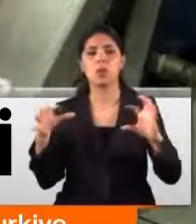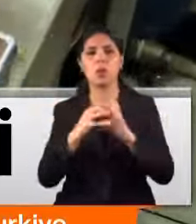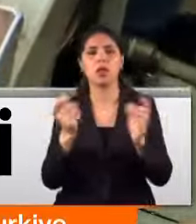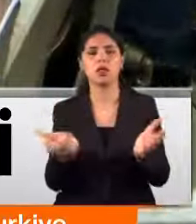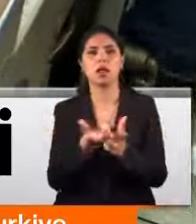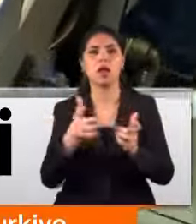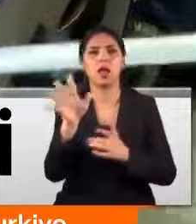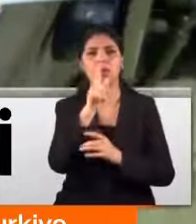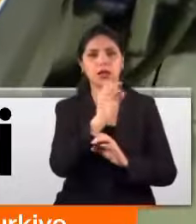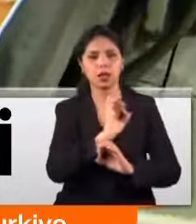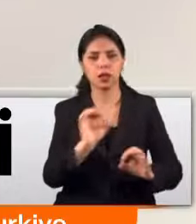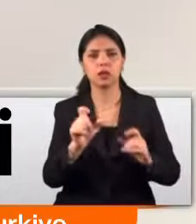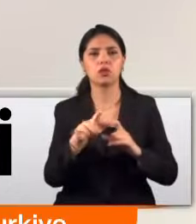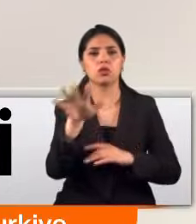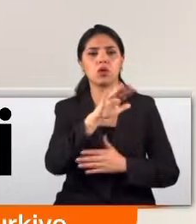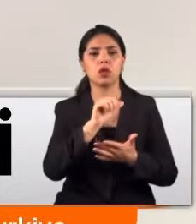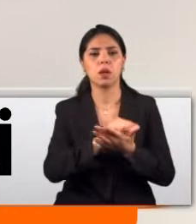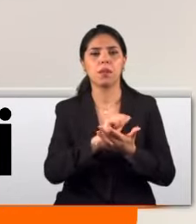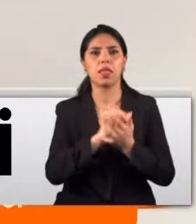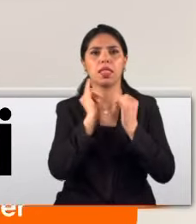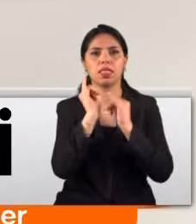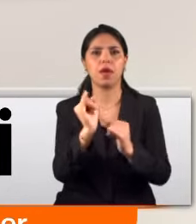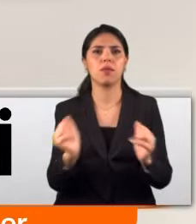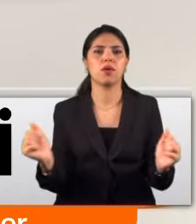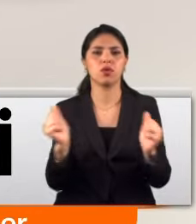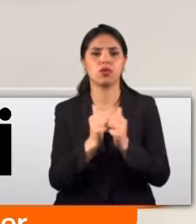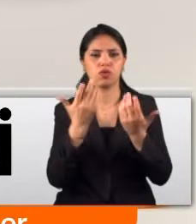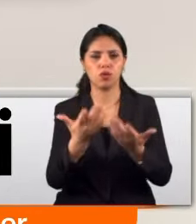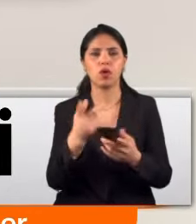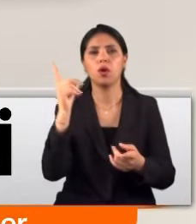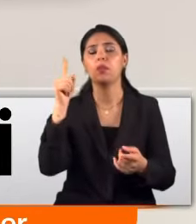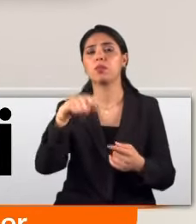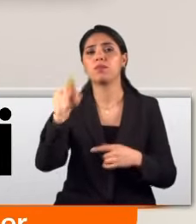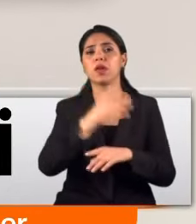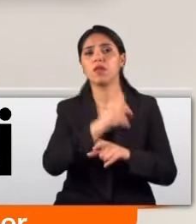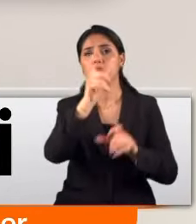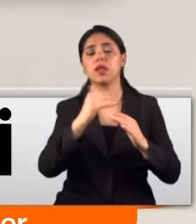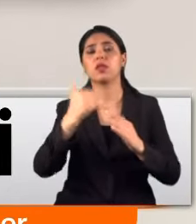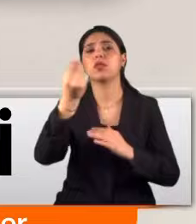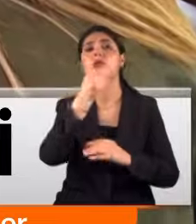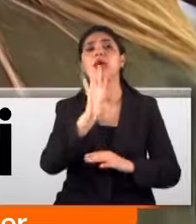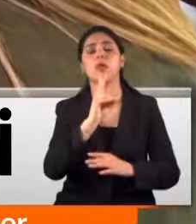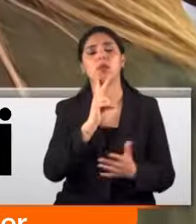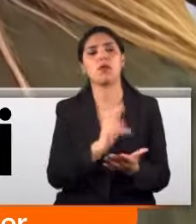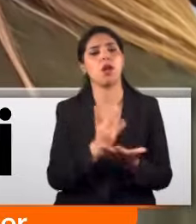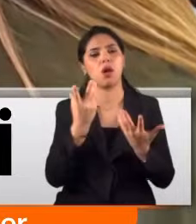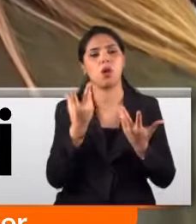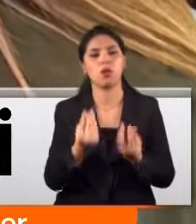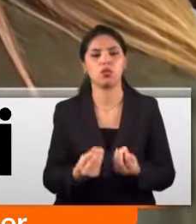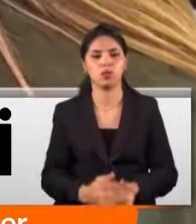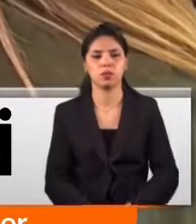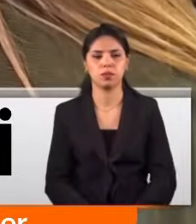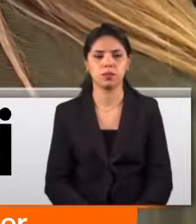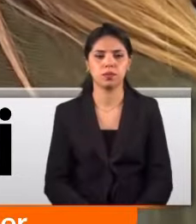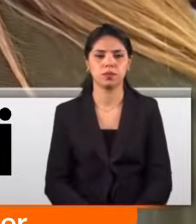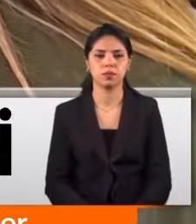sessiz kalınca sosyal medyada başlayan tepki çığ gibi büyüdü. Tüketici artık dışarıda yemiyoruz kararı aldı. Boykota katılacak mı? Kesinlikle